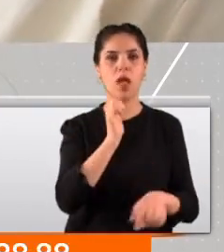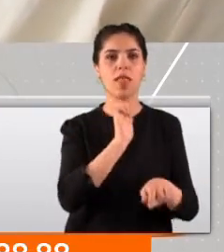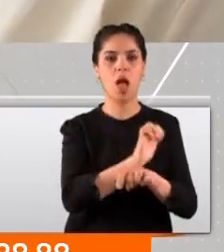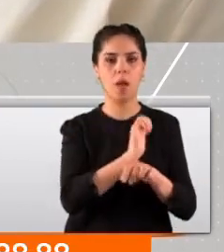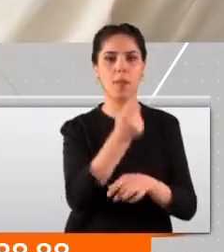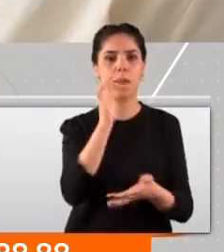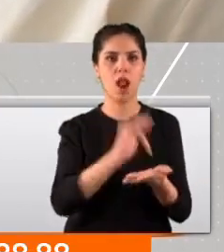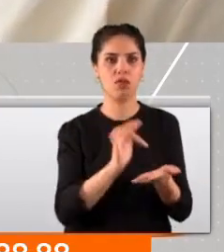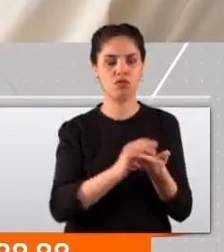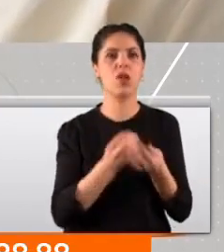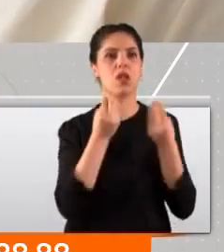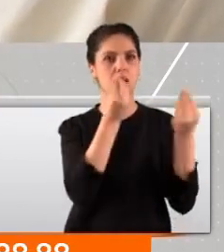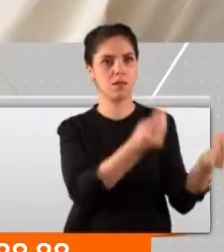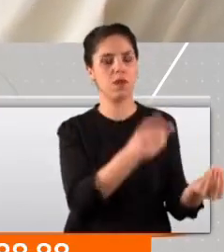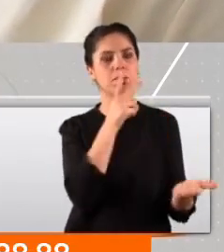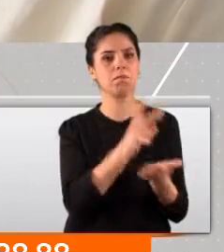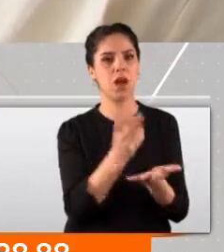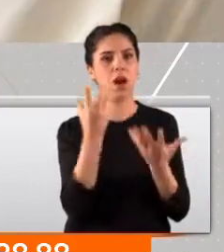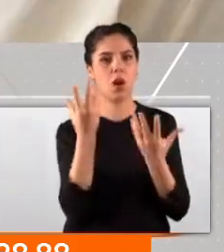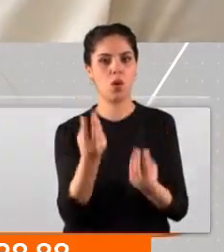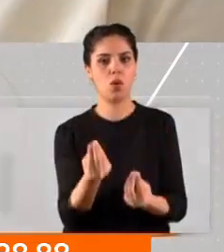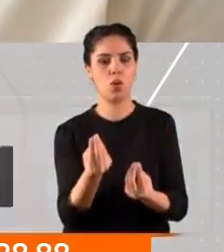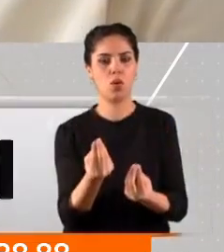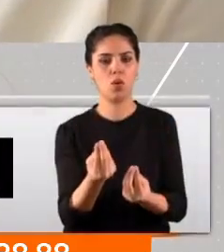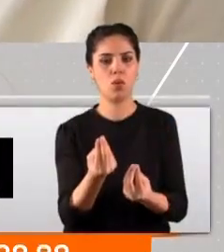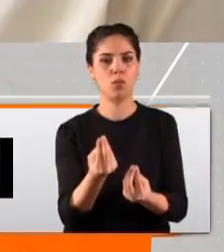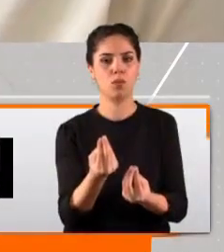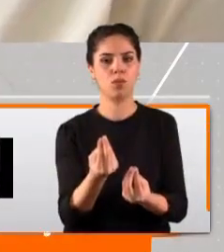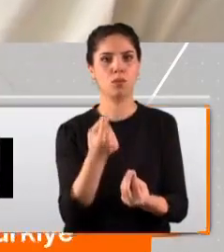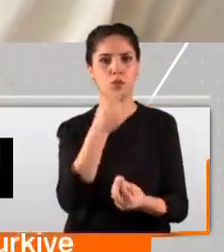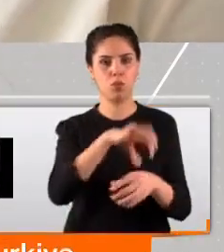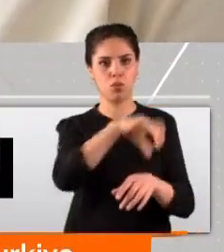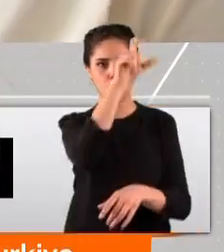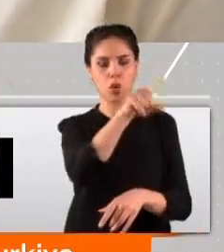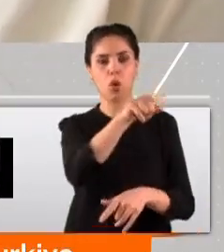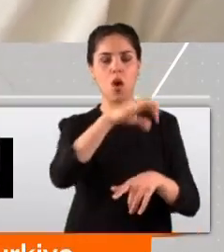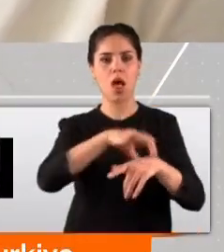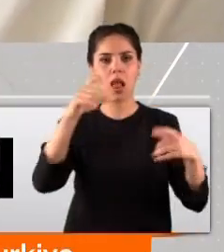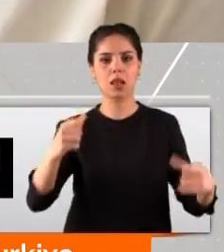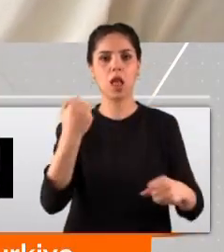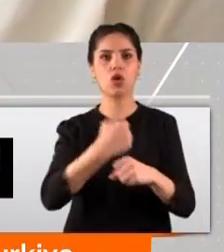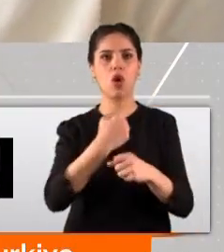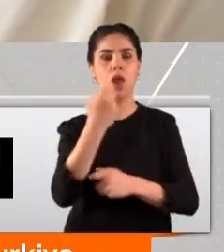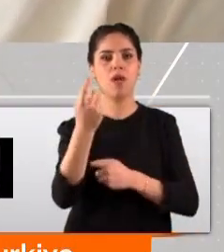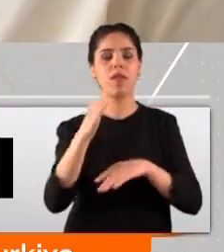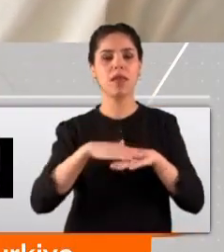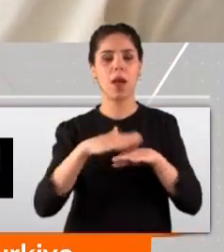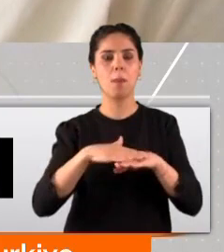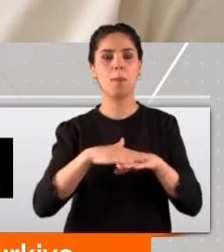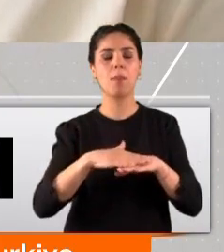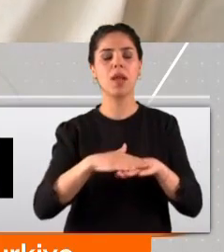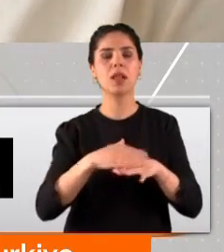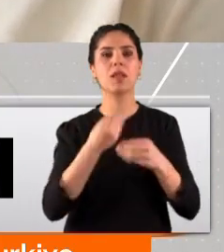hapsine ve para cezasına çarptırılmasına karar verdi. Bu doktorun o hastanede görev yapmasını sağlayan başhekime